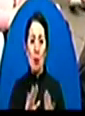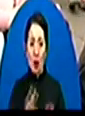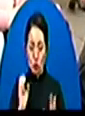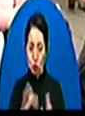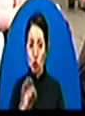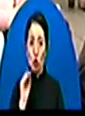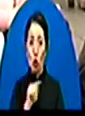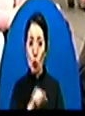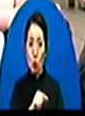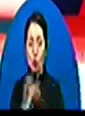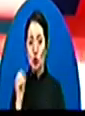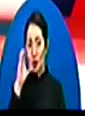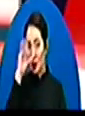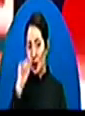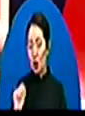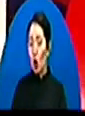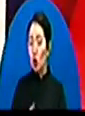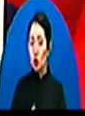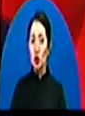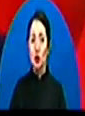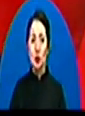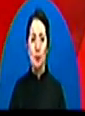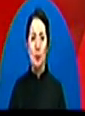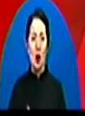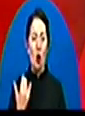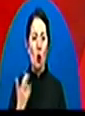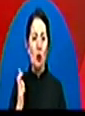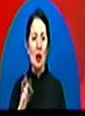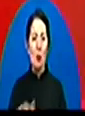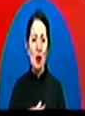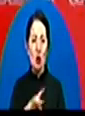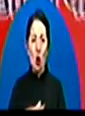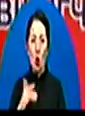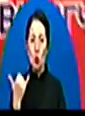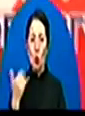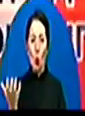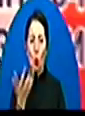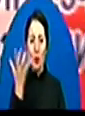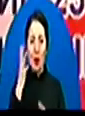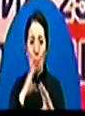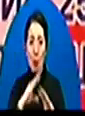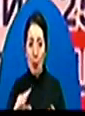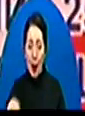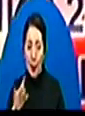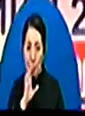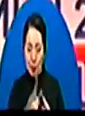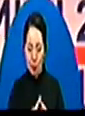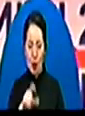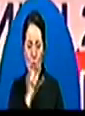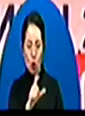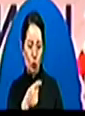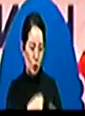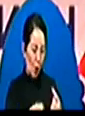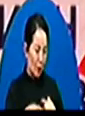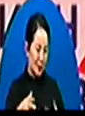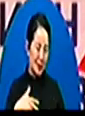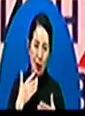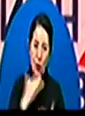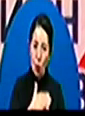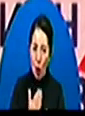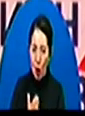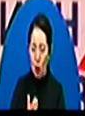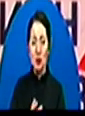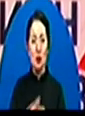сайд онцоллоо. Улаанбаатар хотыг утаагүй болгоход ард иргэдийнхээ зовлон жаргалыг байн хуваалцаж, төр засгаас